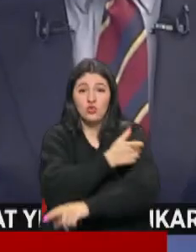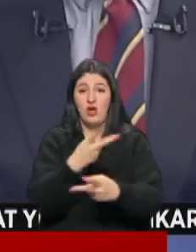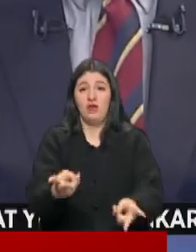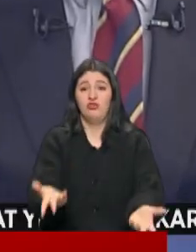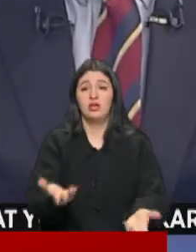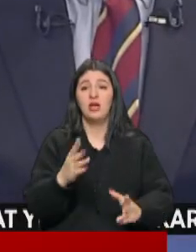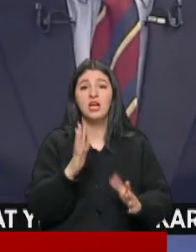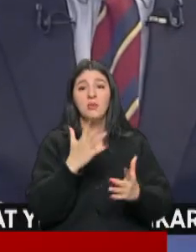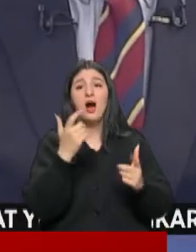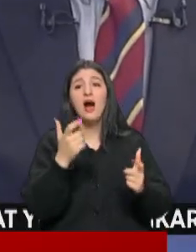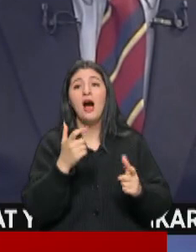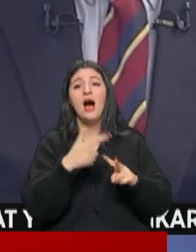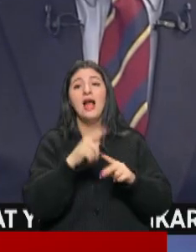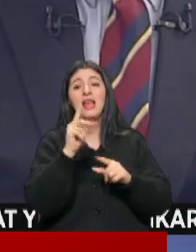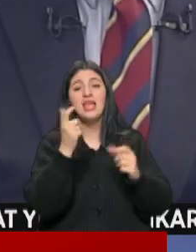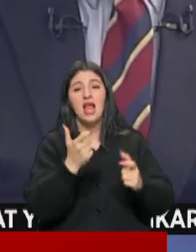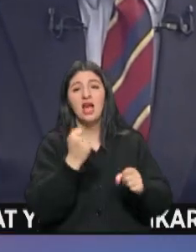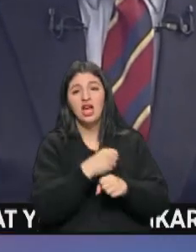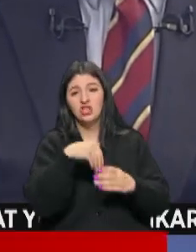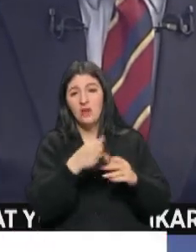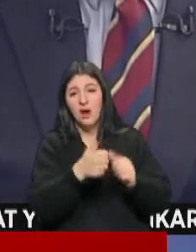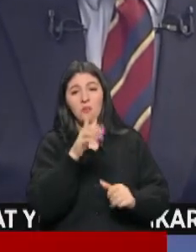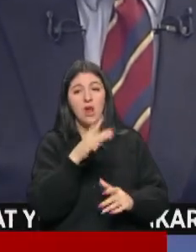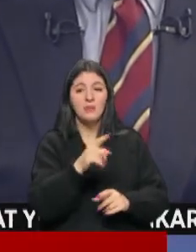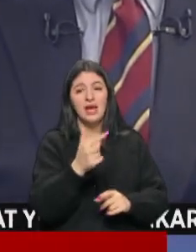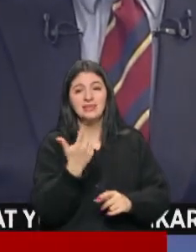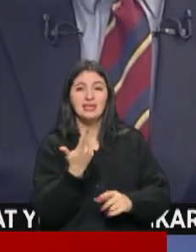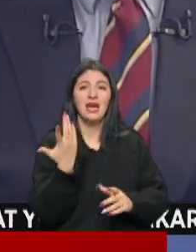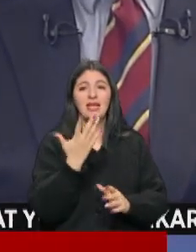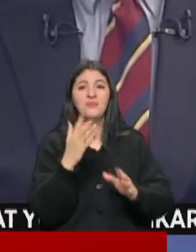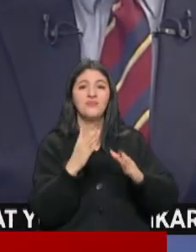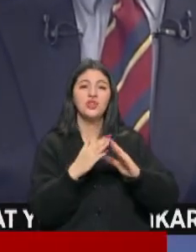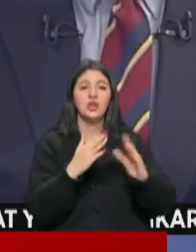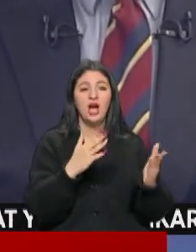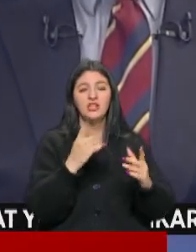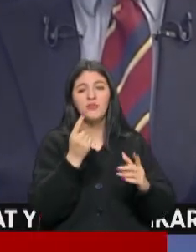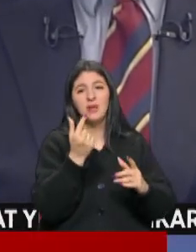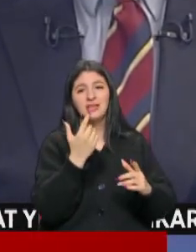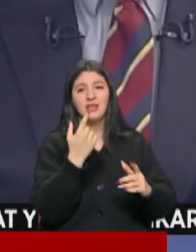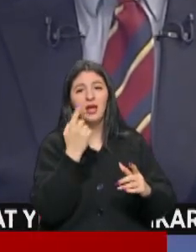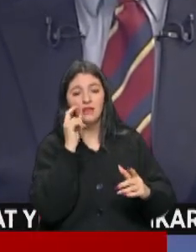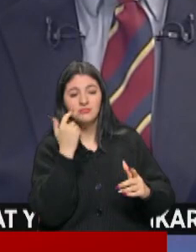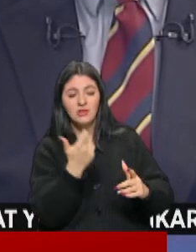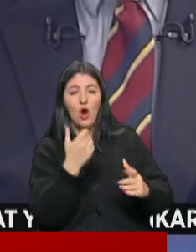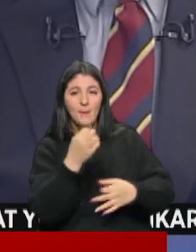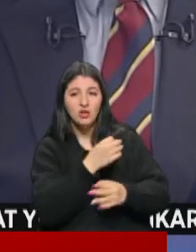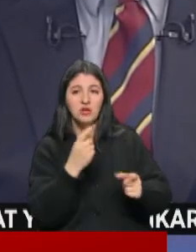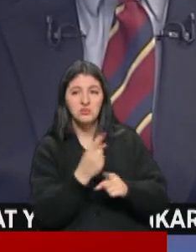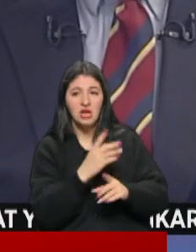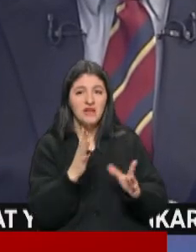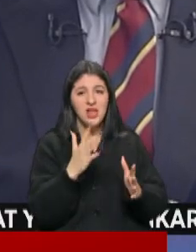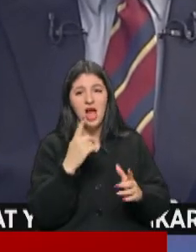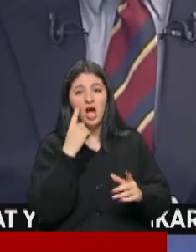açtık. Acaba Ali Yerlikaya İçişleri Bakanı böyle biraz seküler kesimin de ilgisini çekiyor. İşte